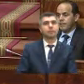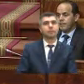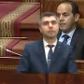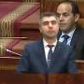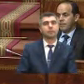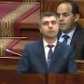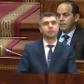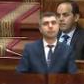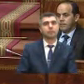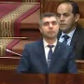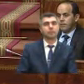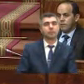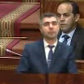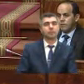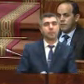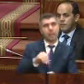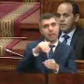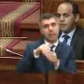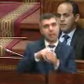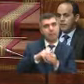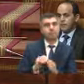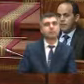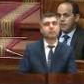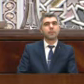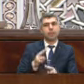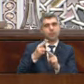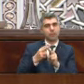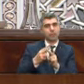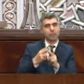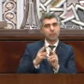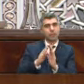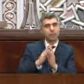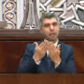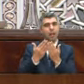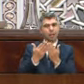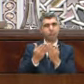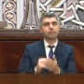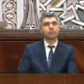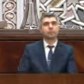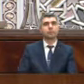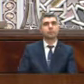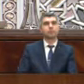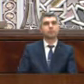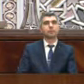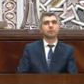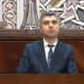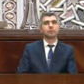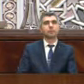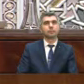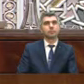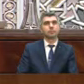الكلمة الآن باسم المجموعة النيابية للتقدم والاشتراكية السيدة